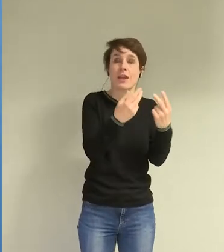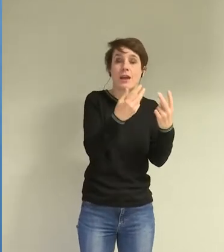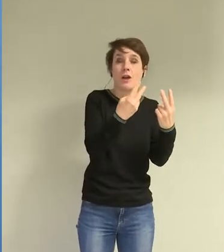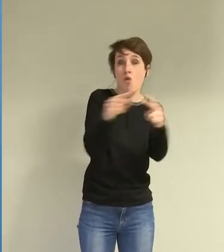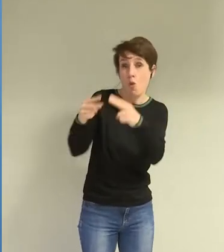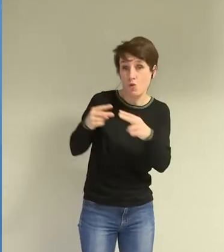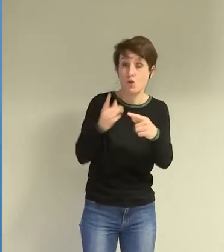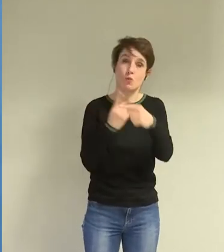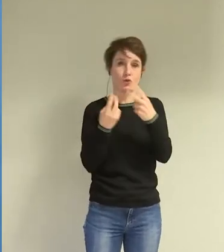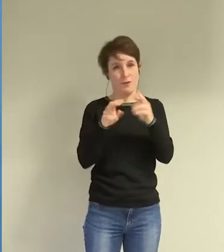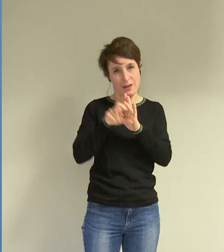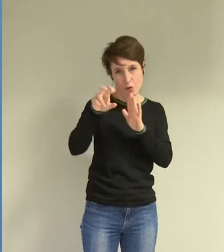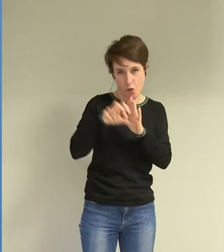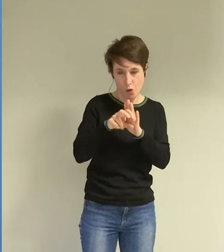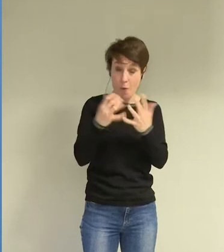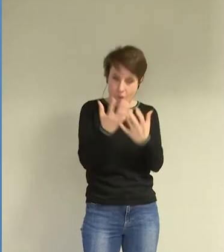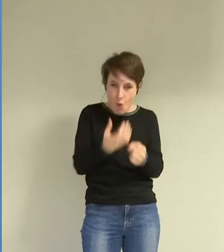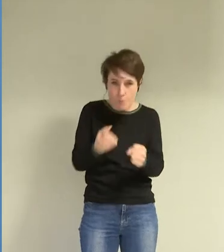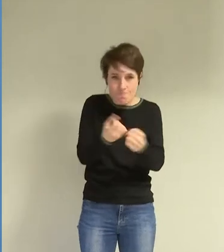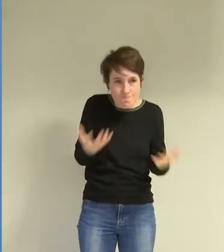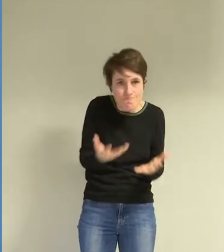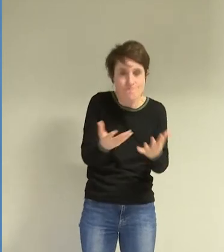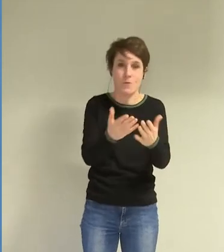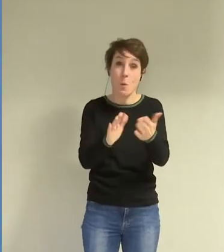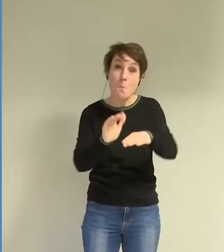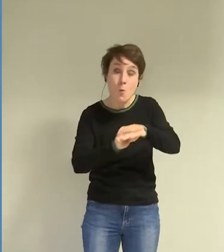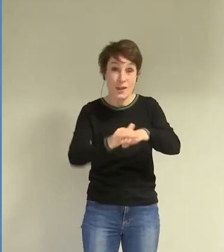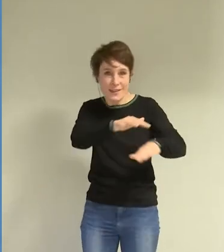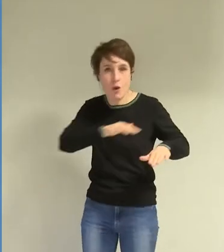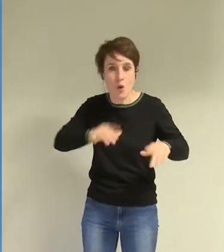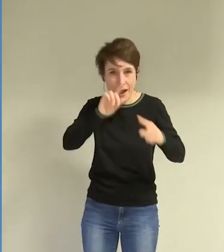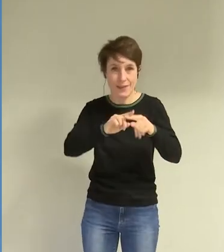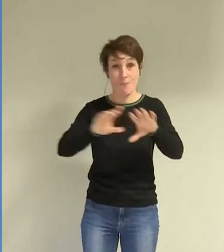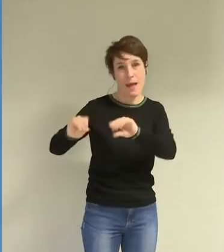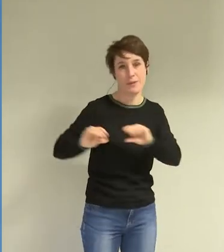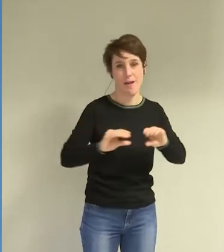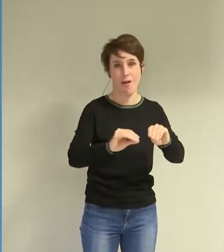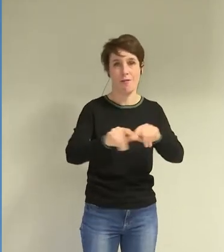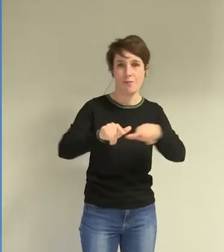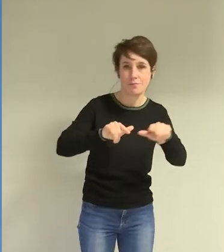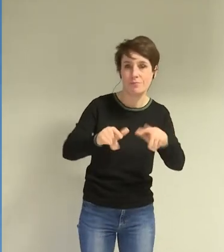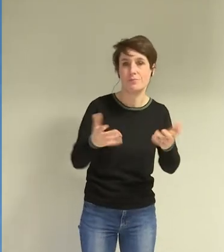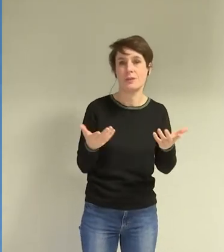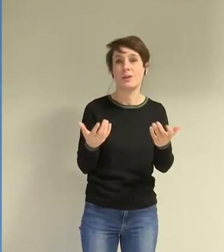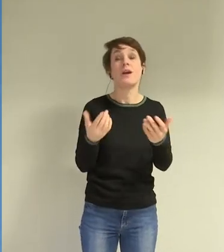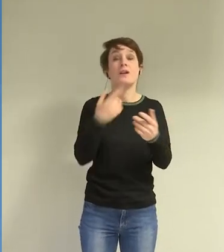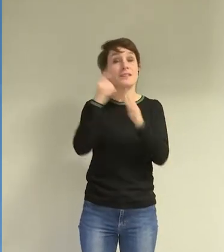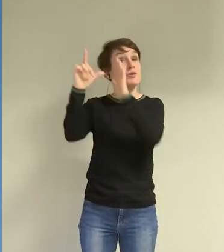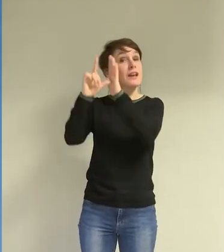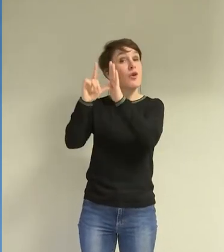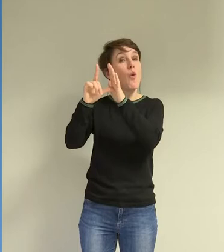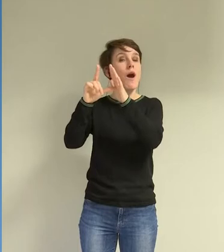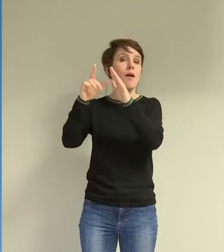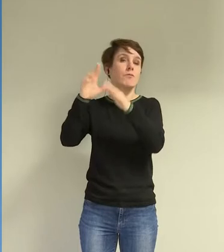la mise en oeuvre d'une politique locale habitat ambitieuse notre projet était de faire des contraintes de la loi élan une